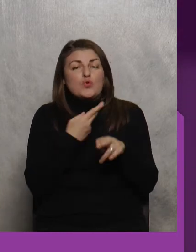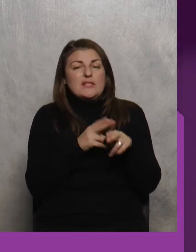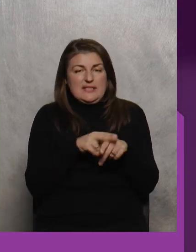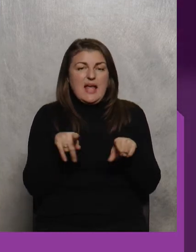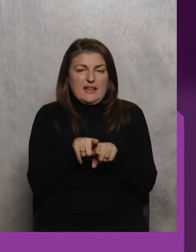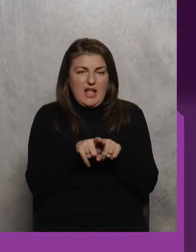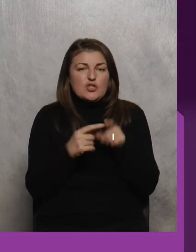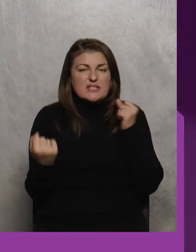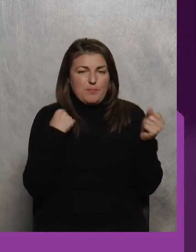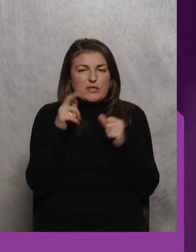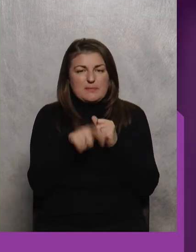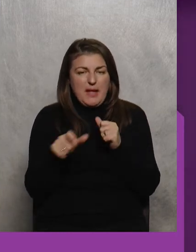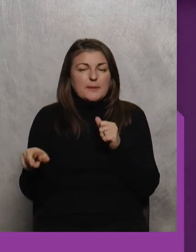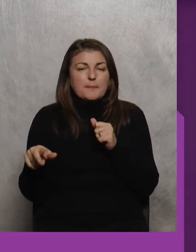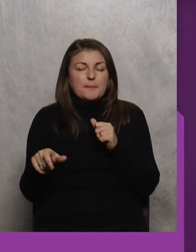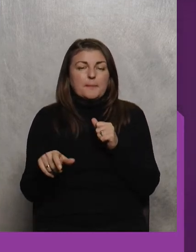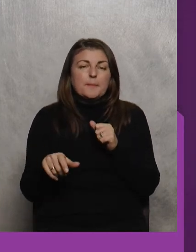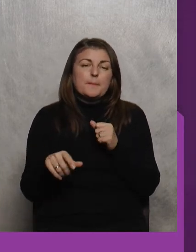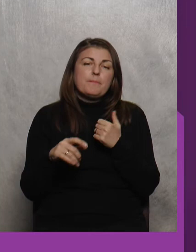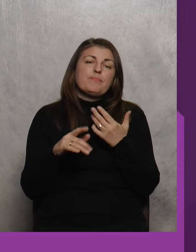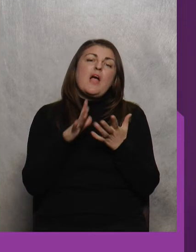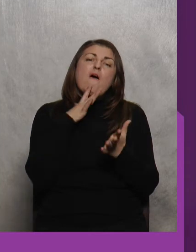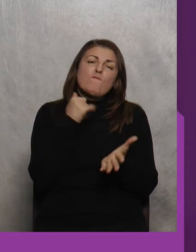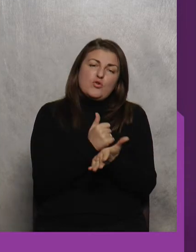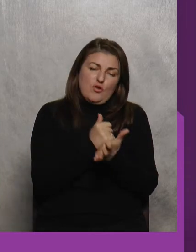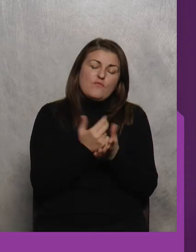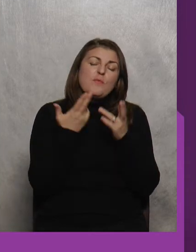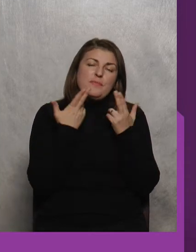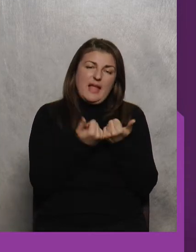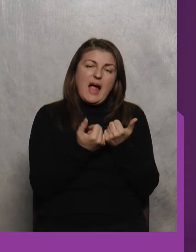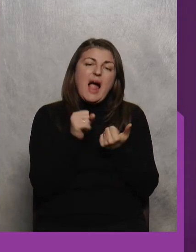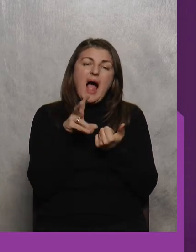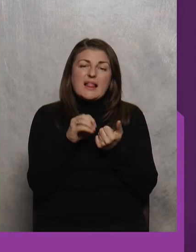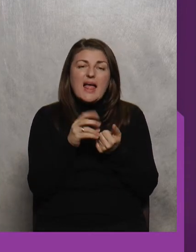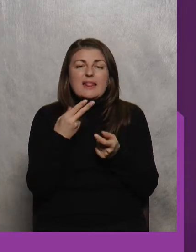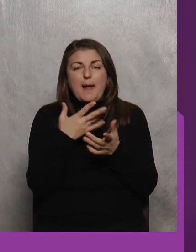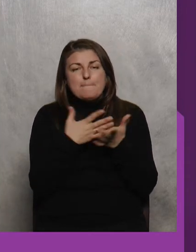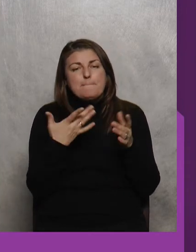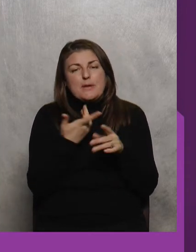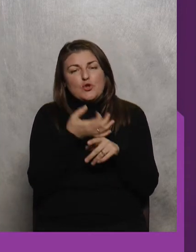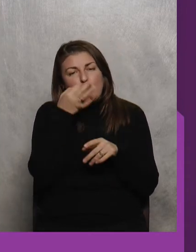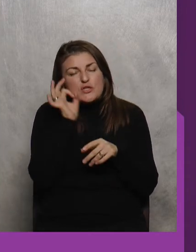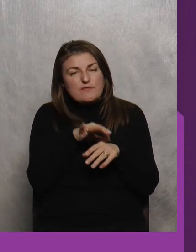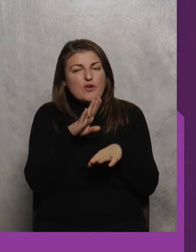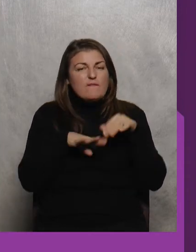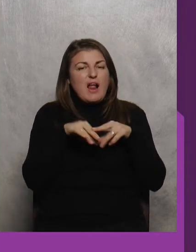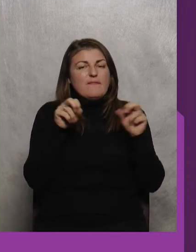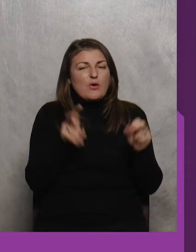теж спортсмени? В основному так, але, ну, для більш досвідченого і